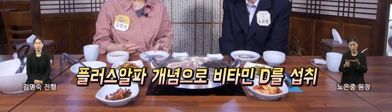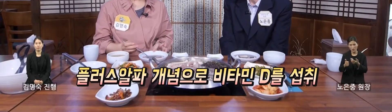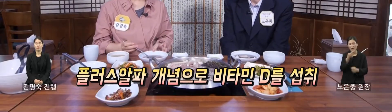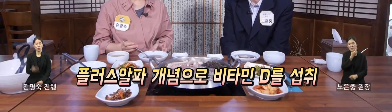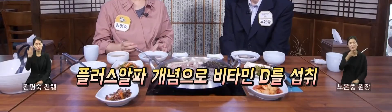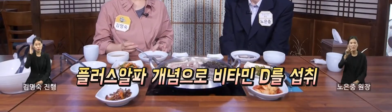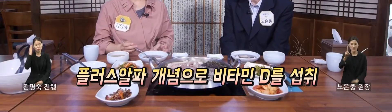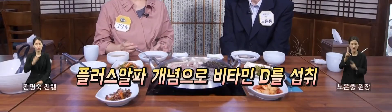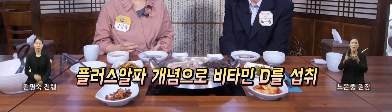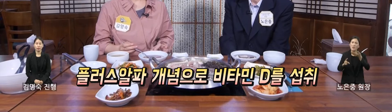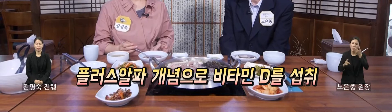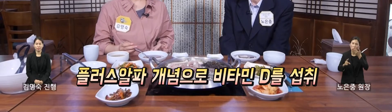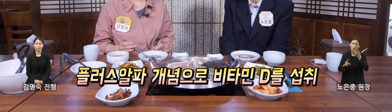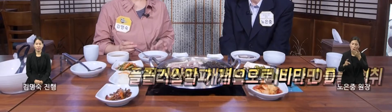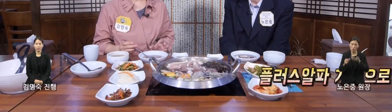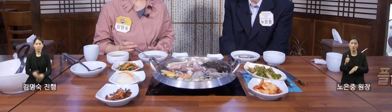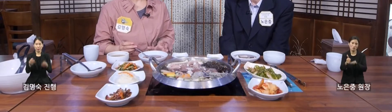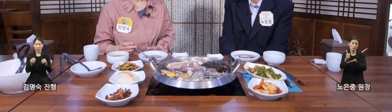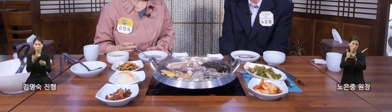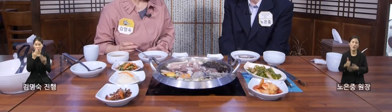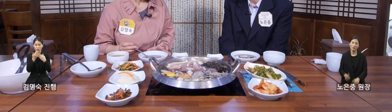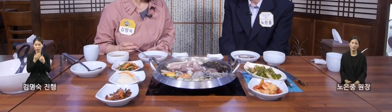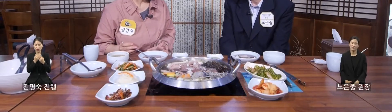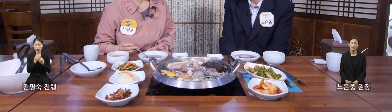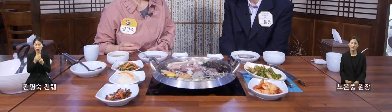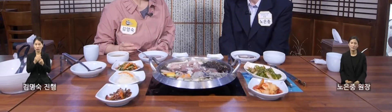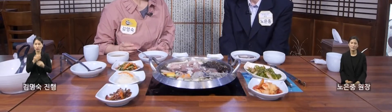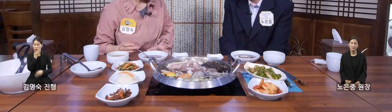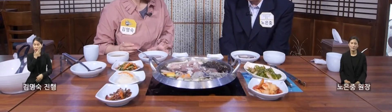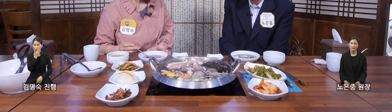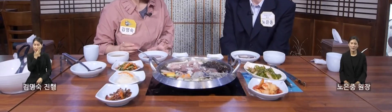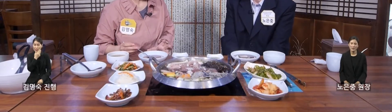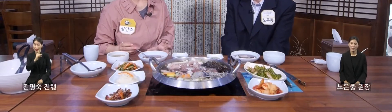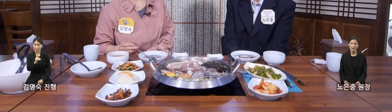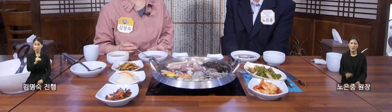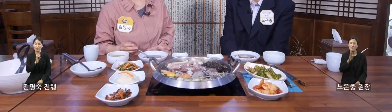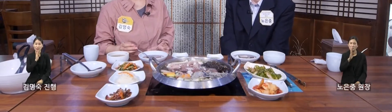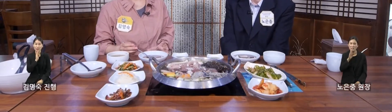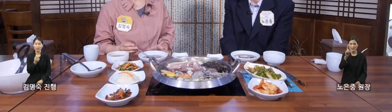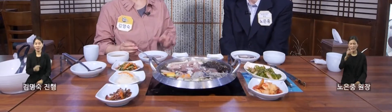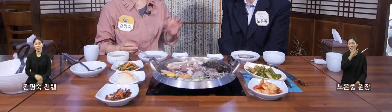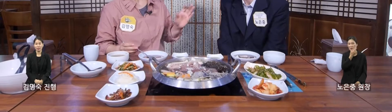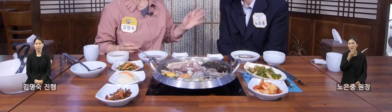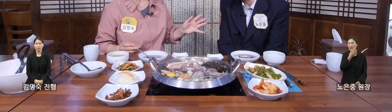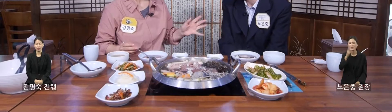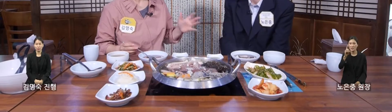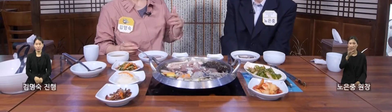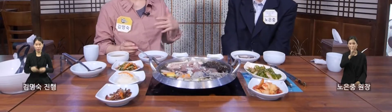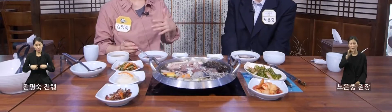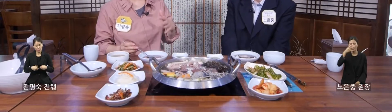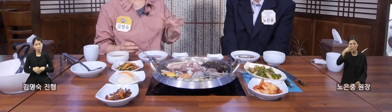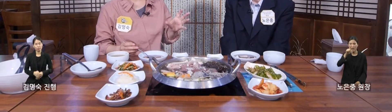그러면 네. 요즘에 네. 이제 좀 많이들 챙겨 먹으면 좋을 만한 게 네. 비타민 D. 저는 제가 공부해 본